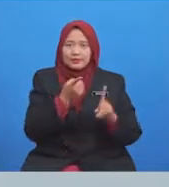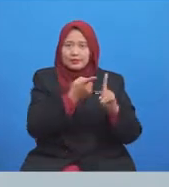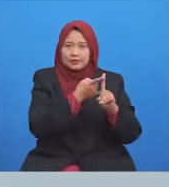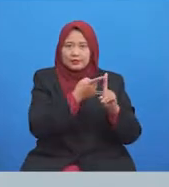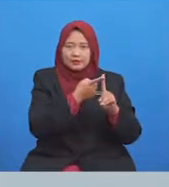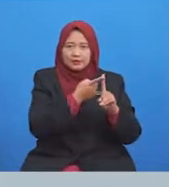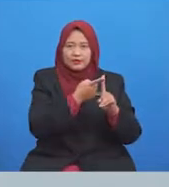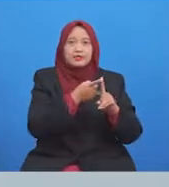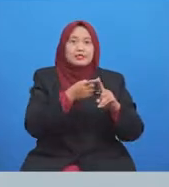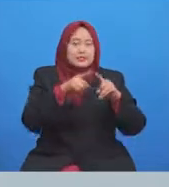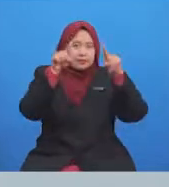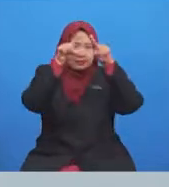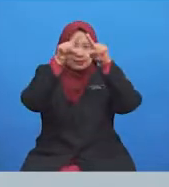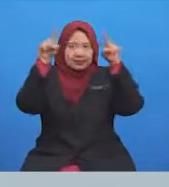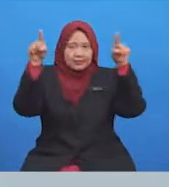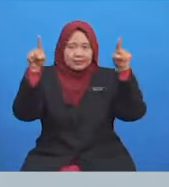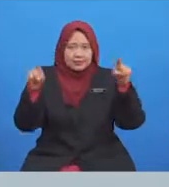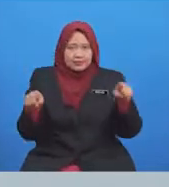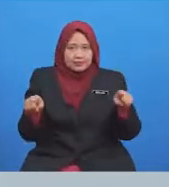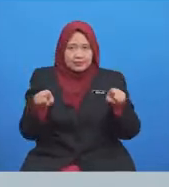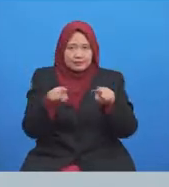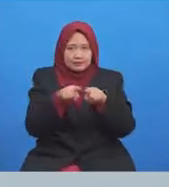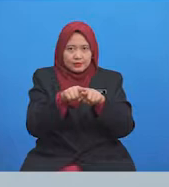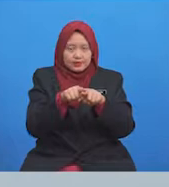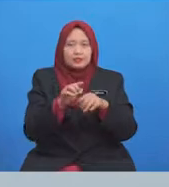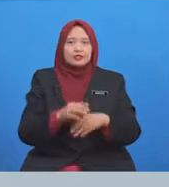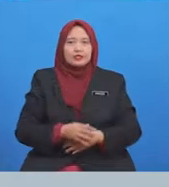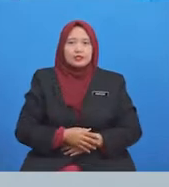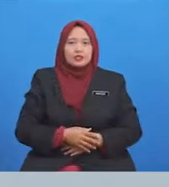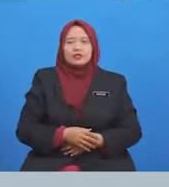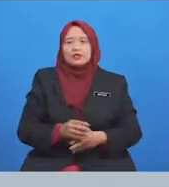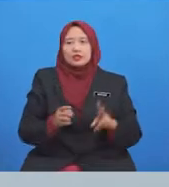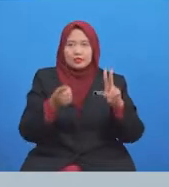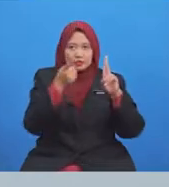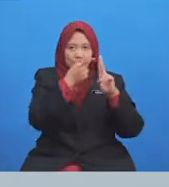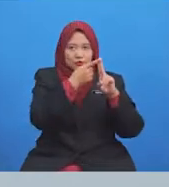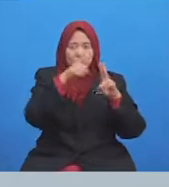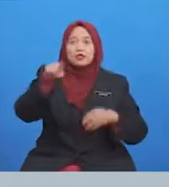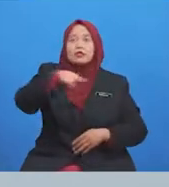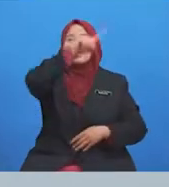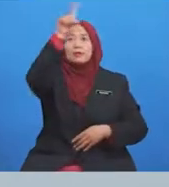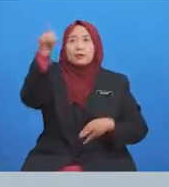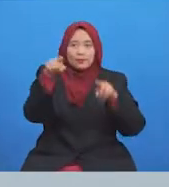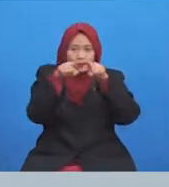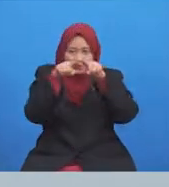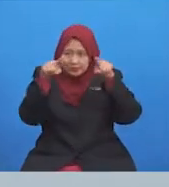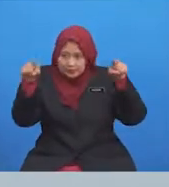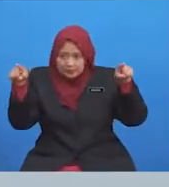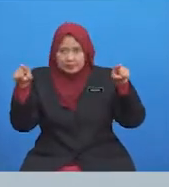sisi empat kitaran, yang kedua, tanjen kepada bulatan.